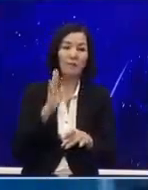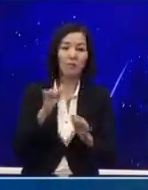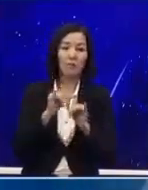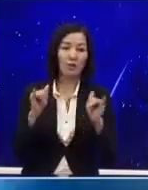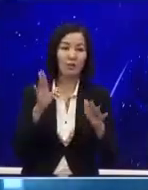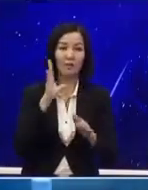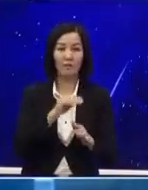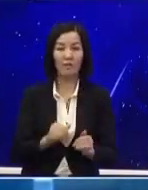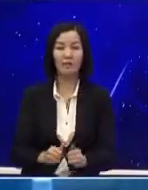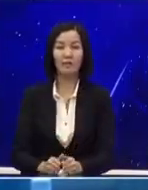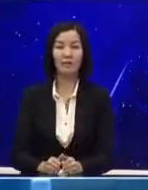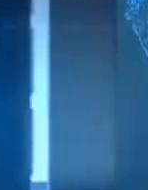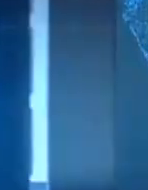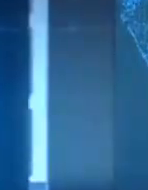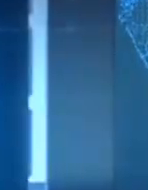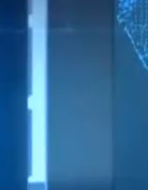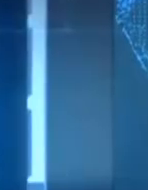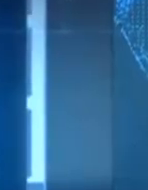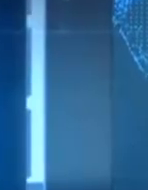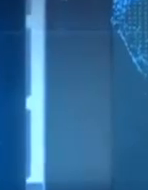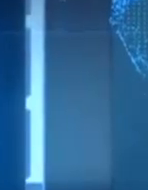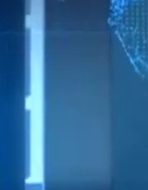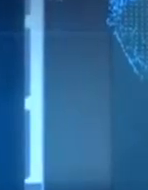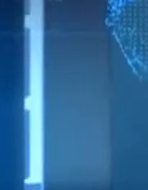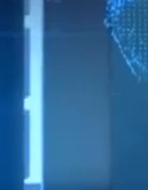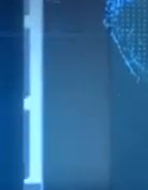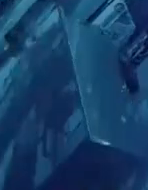Гульмира Тимиргалиева, Жаркан Шентаев, Надир Хамзин, телеканал ЖТСУ.